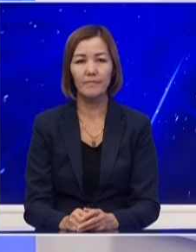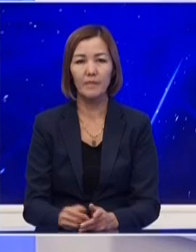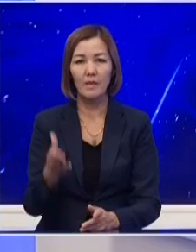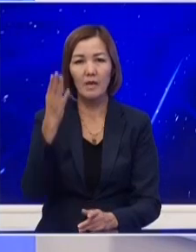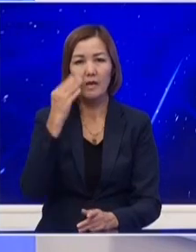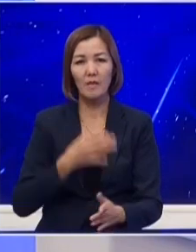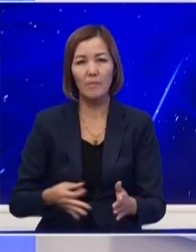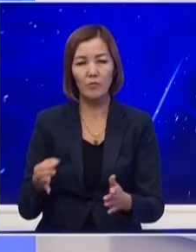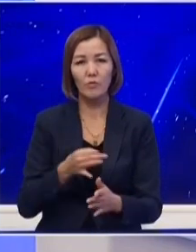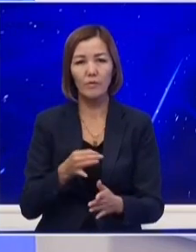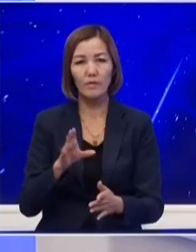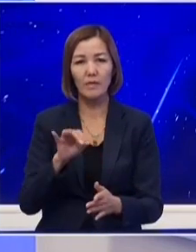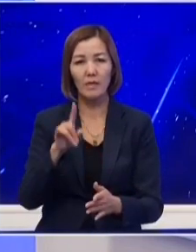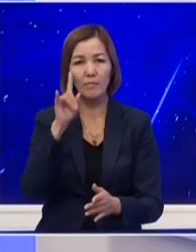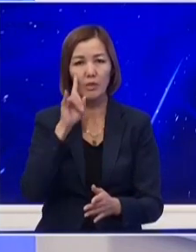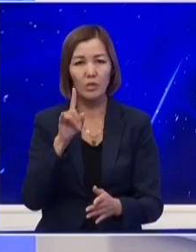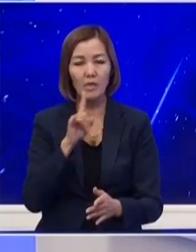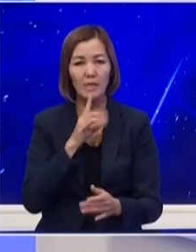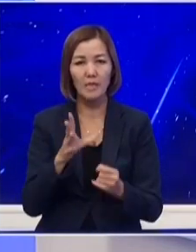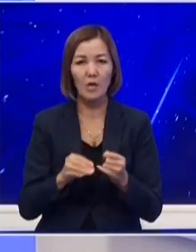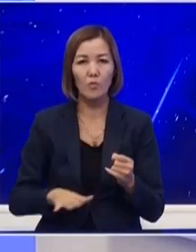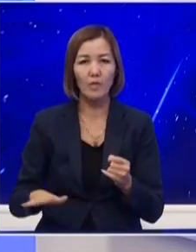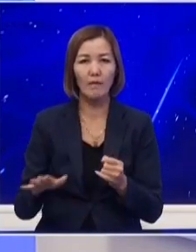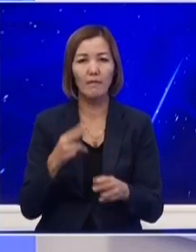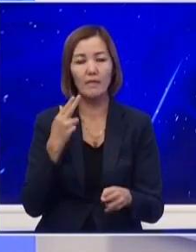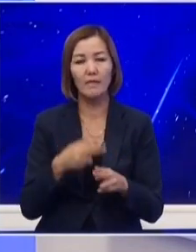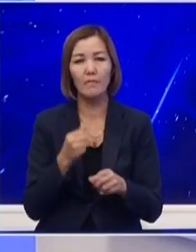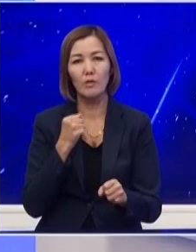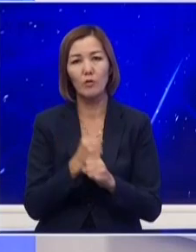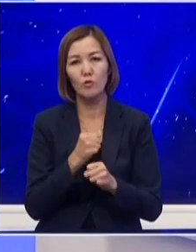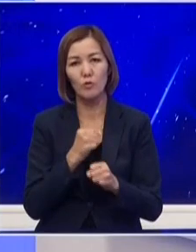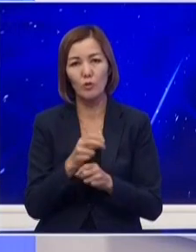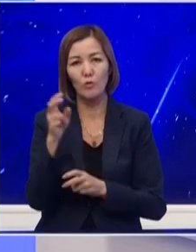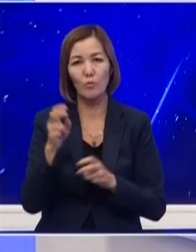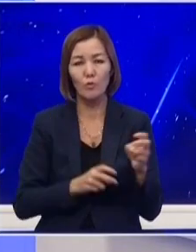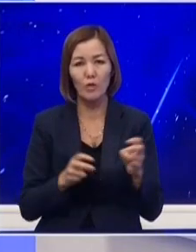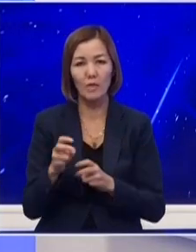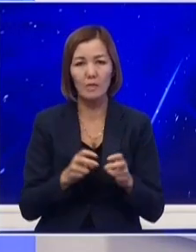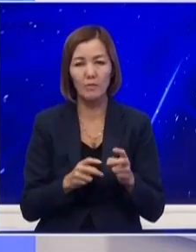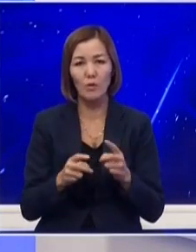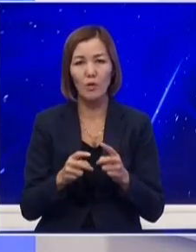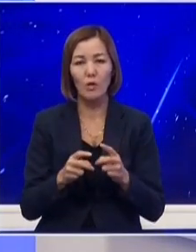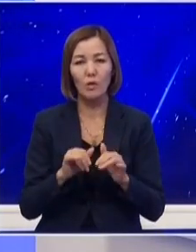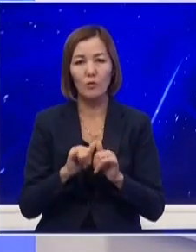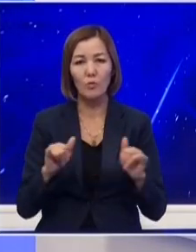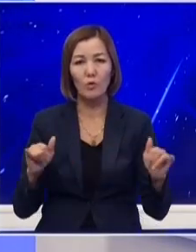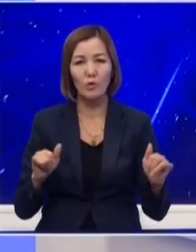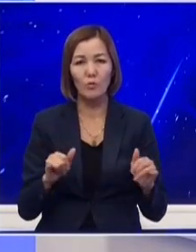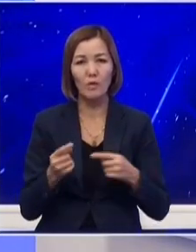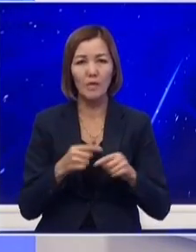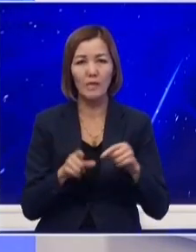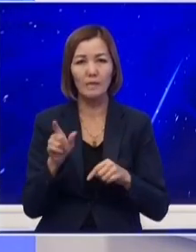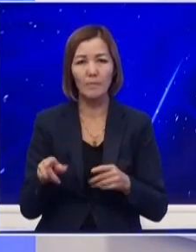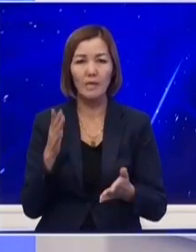Бір ғана техника қолдану аясы кең. Алматы облысы Еңбекші Қазақ ауданында темірден түйін түйіп, өнеркәсібін дөңгелетіп отырған кәсіпкер